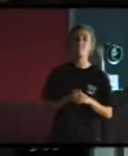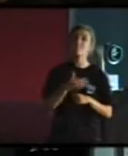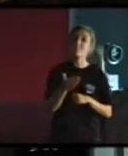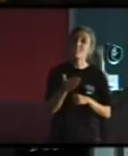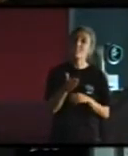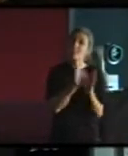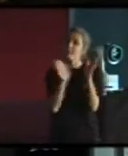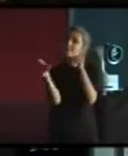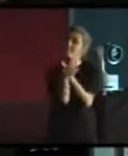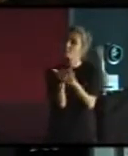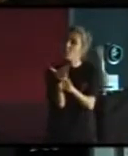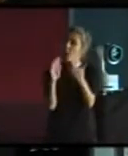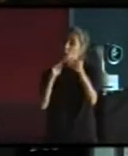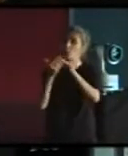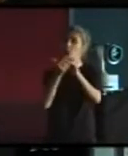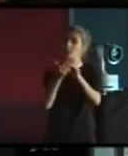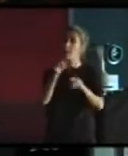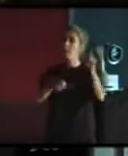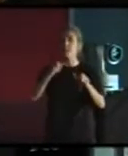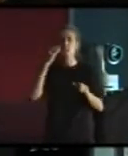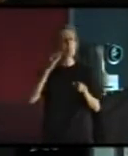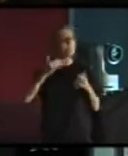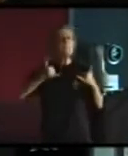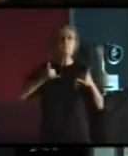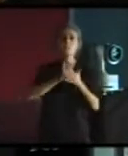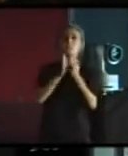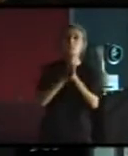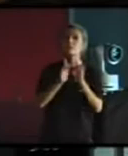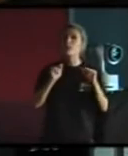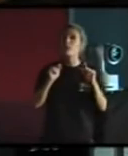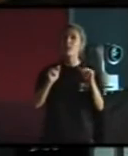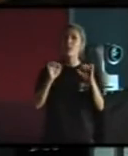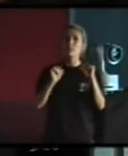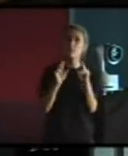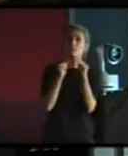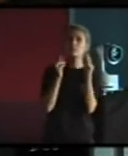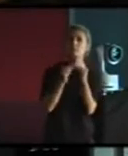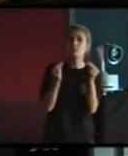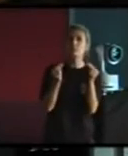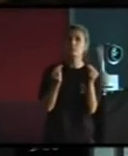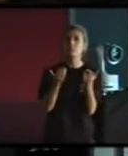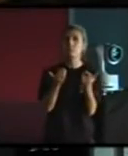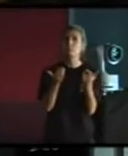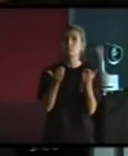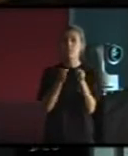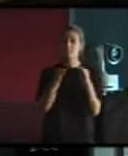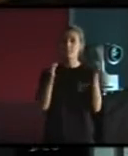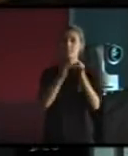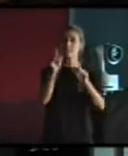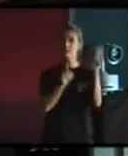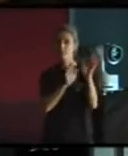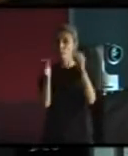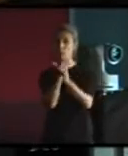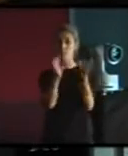C'est ça l'idée ou pas? Parce que je ne sais pas si l'association est là, si elle peut nous témoigner de cette valeur qu'a ou pas ce